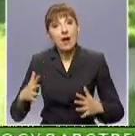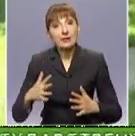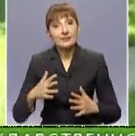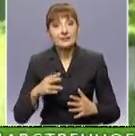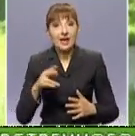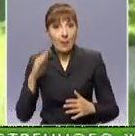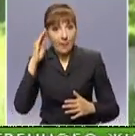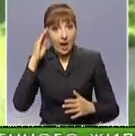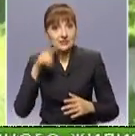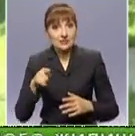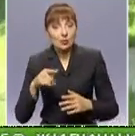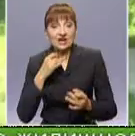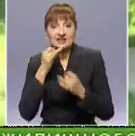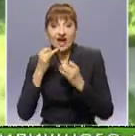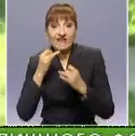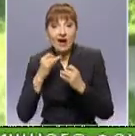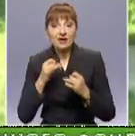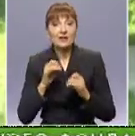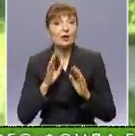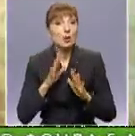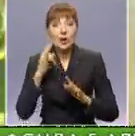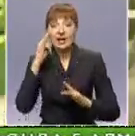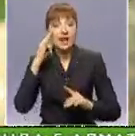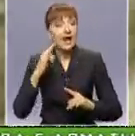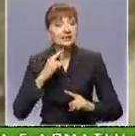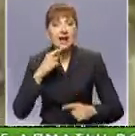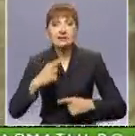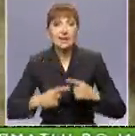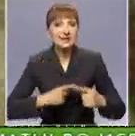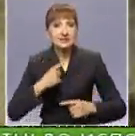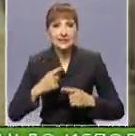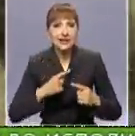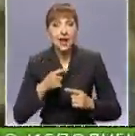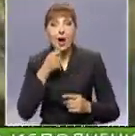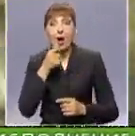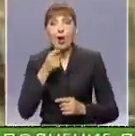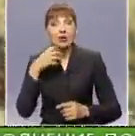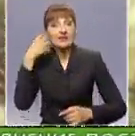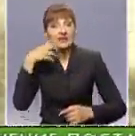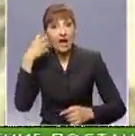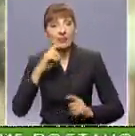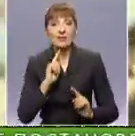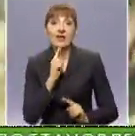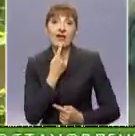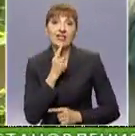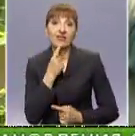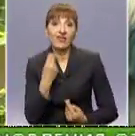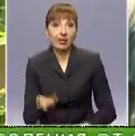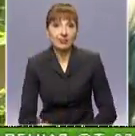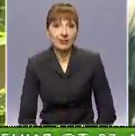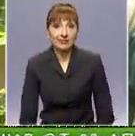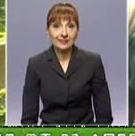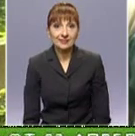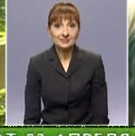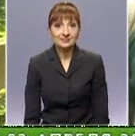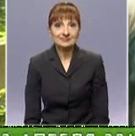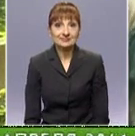Кайрат Турлыханов разговаривает с ней исключительно на казахском языке. Кормит яблоками и конфетами.